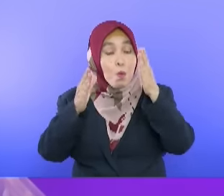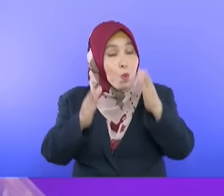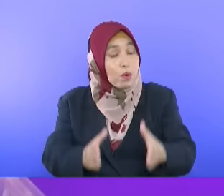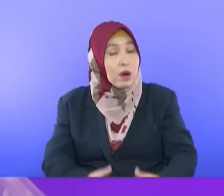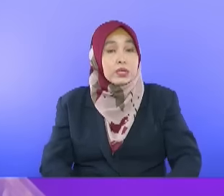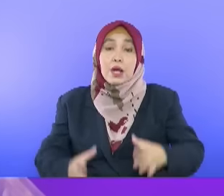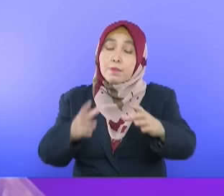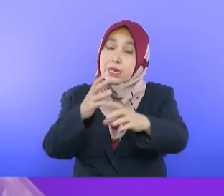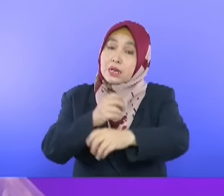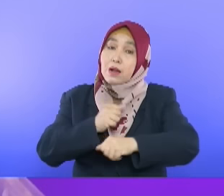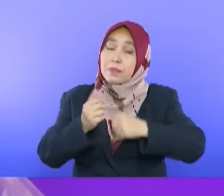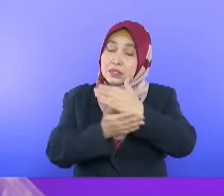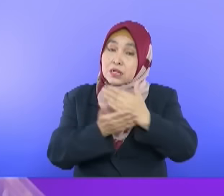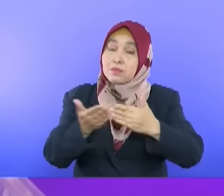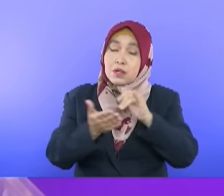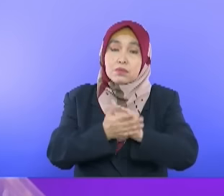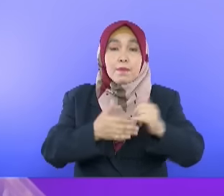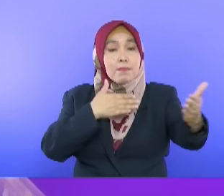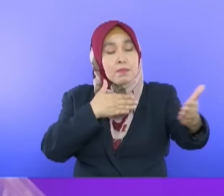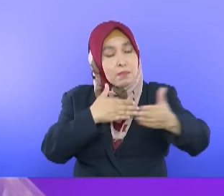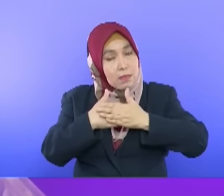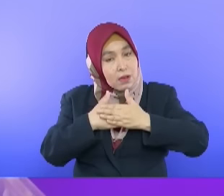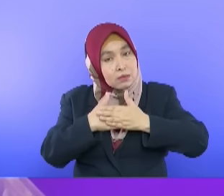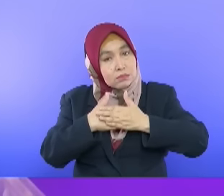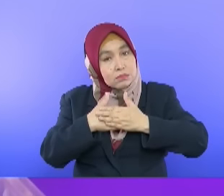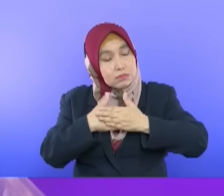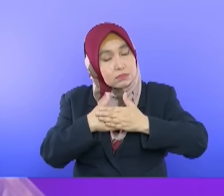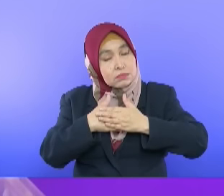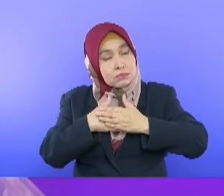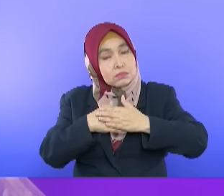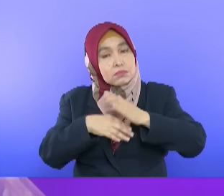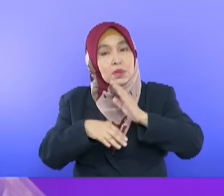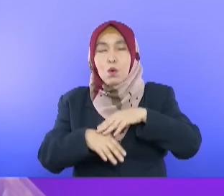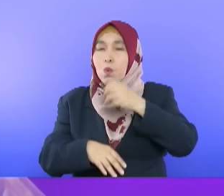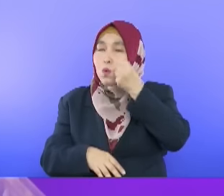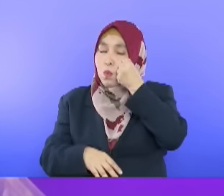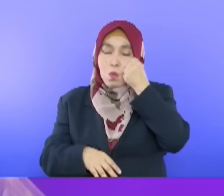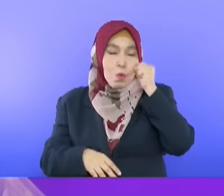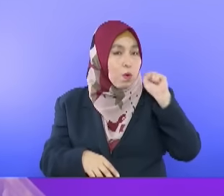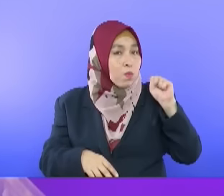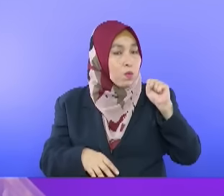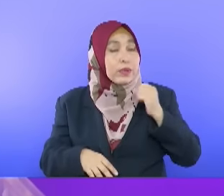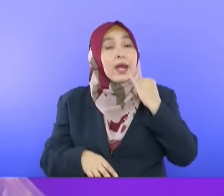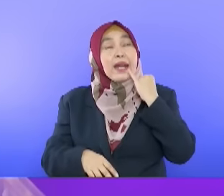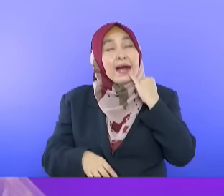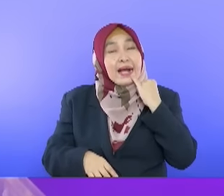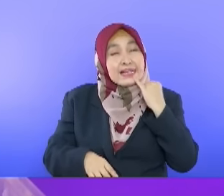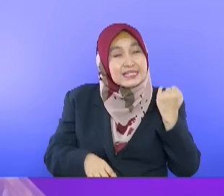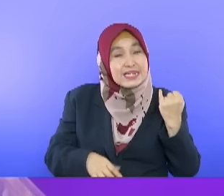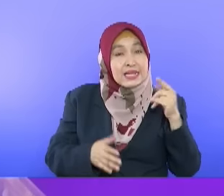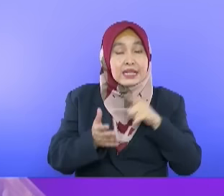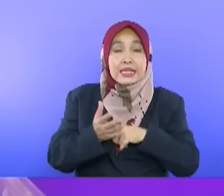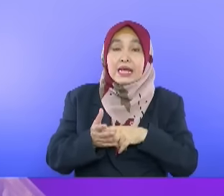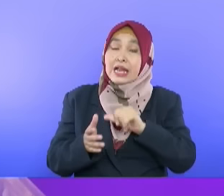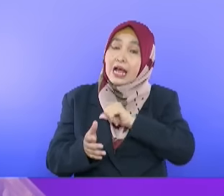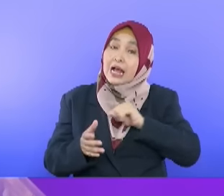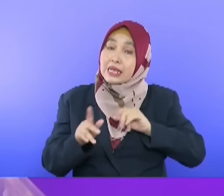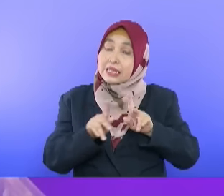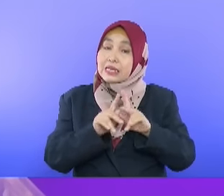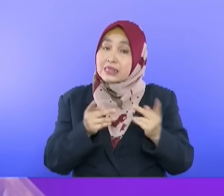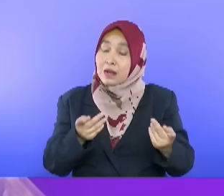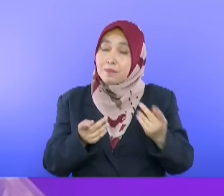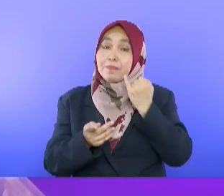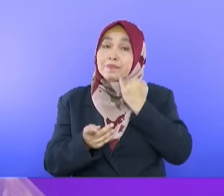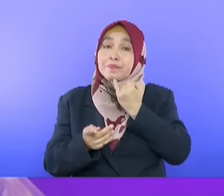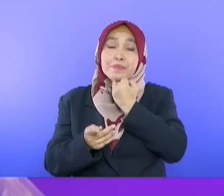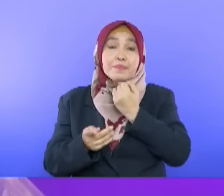yang mendapat sesuatu itu kembali kepada kepada kekufuran dan hasad ini dalam konteks ahlil kitab tapi lebih daripada